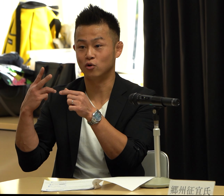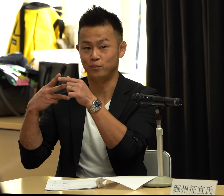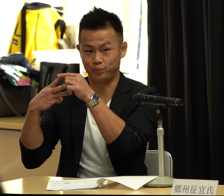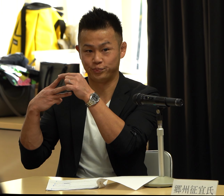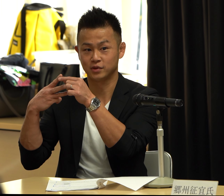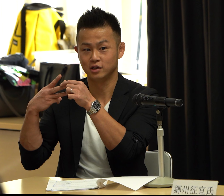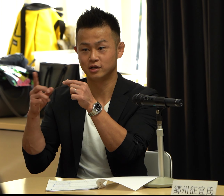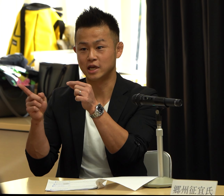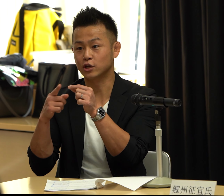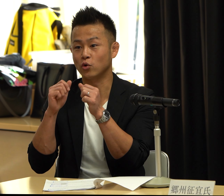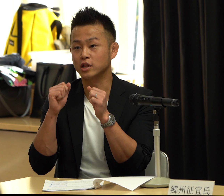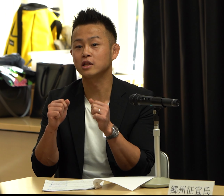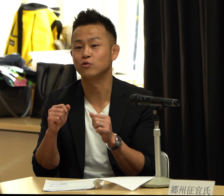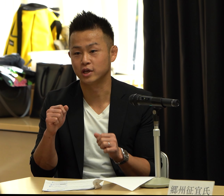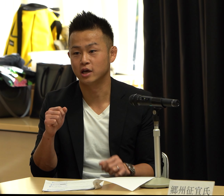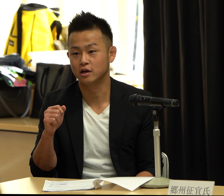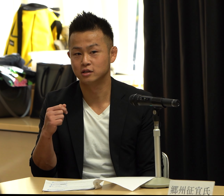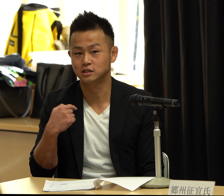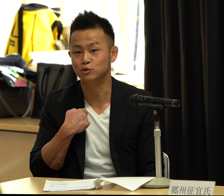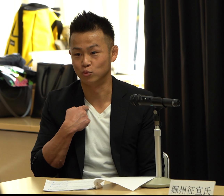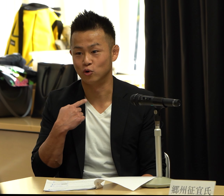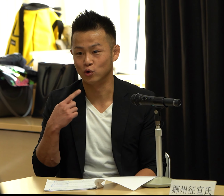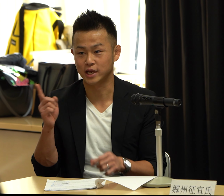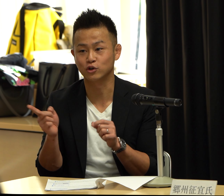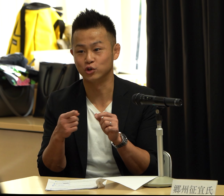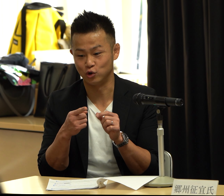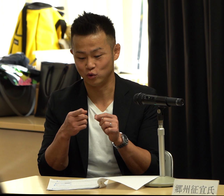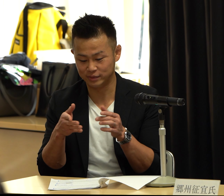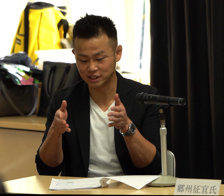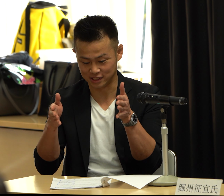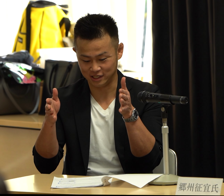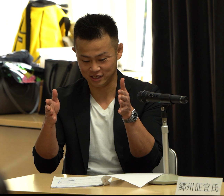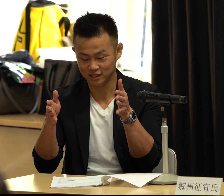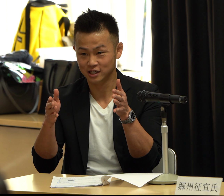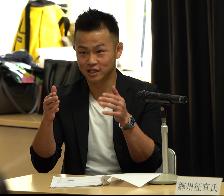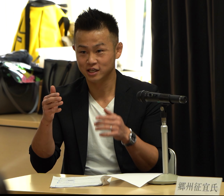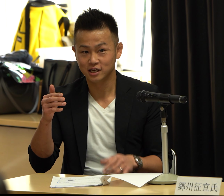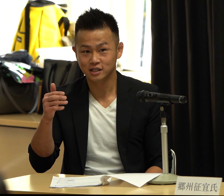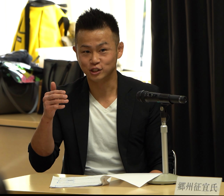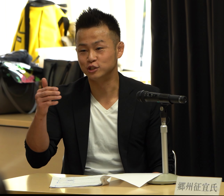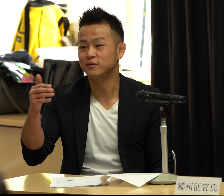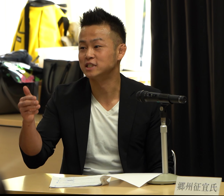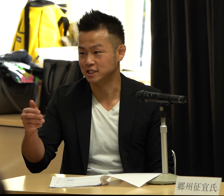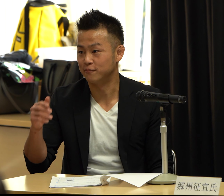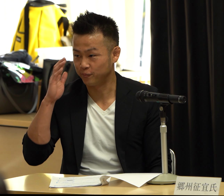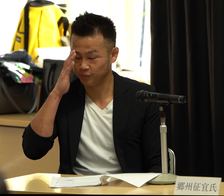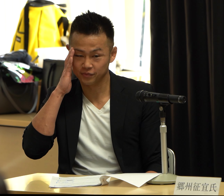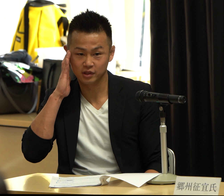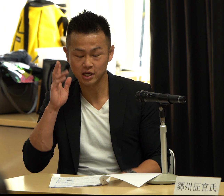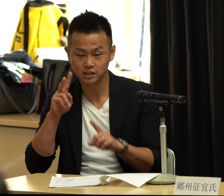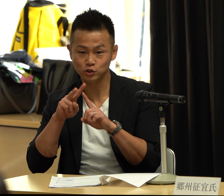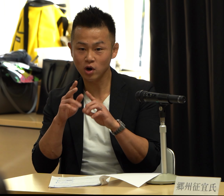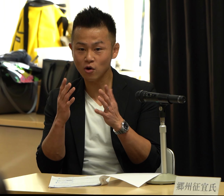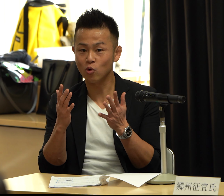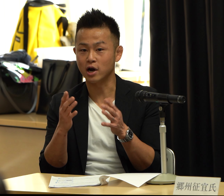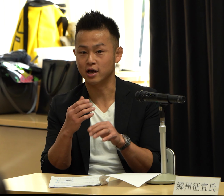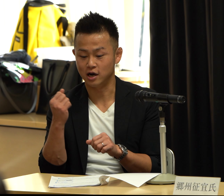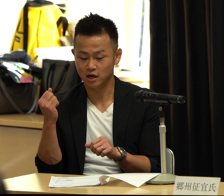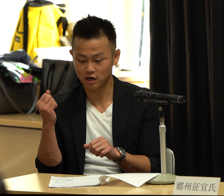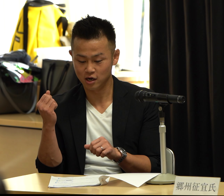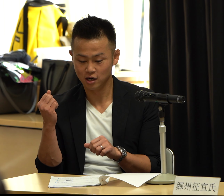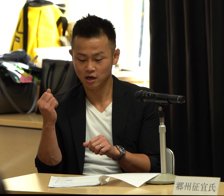とも野球をやっていたので、自分も野球の道に進みました。で、小学